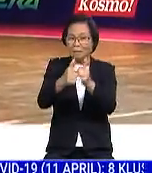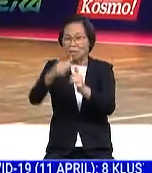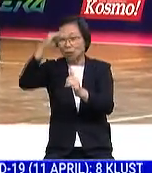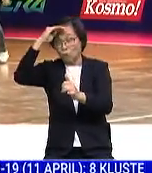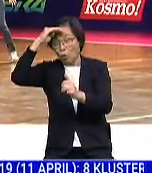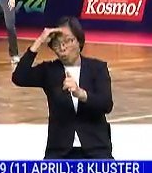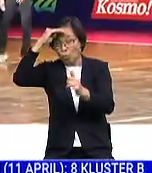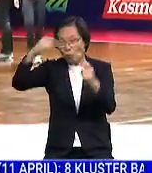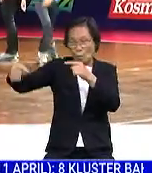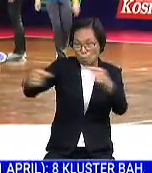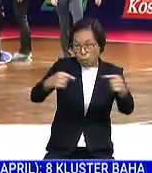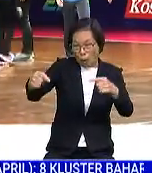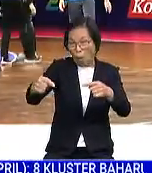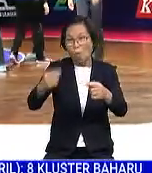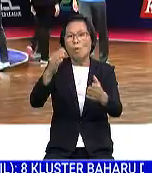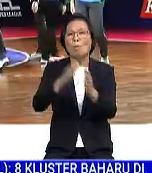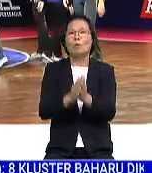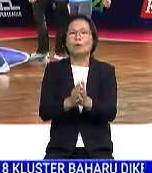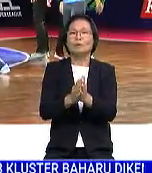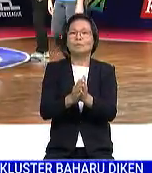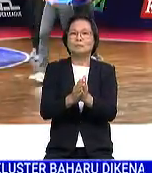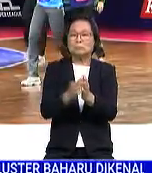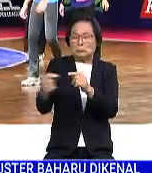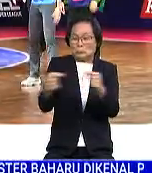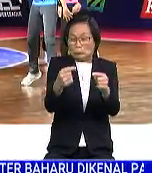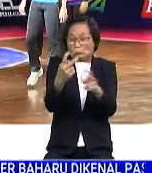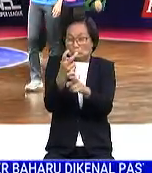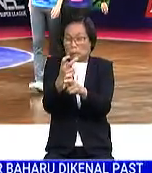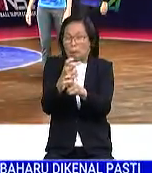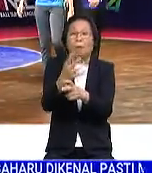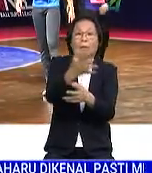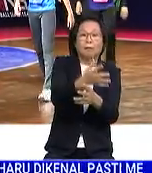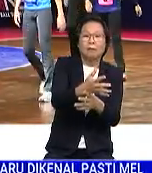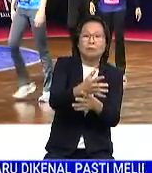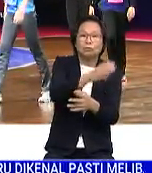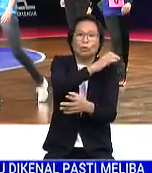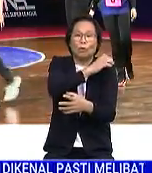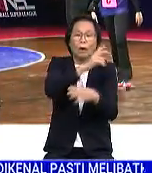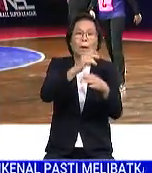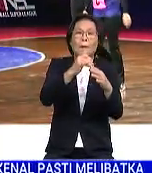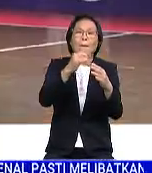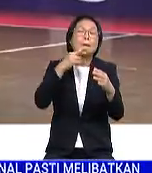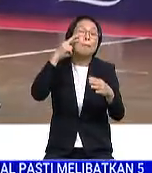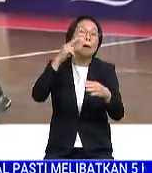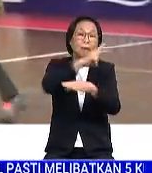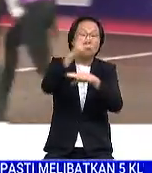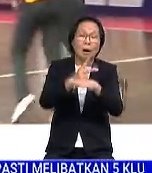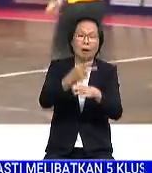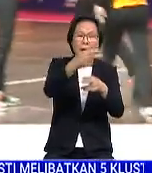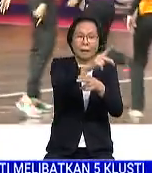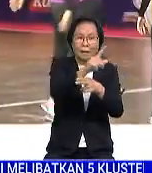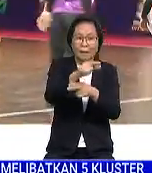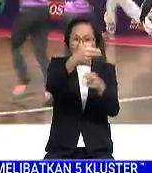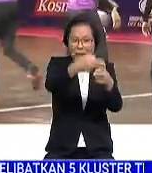Johor Jewels diibarat sebagai buku bertemu ruas. Jurulatih remaja kebangsaan Aminah Asyari menggelarkan KLY